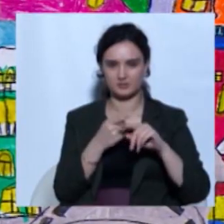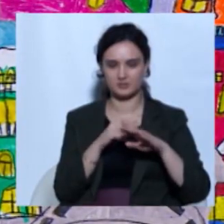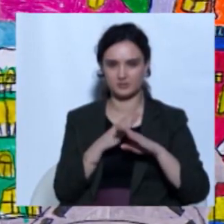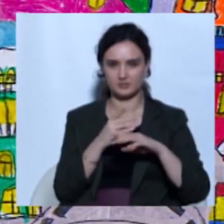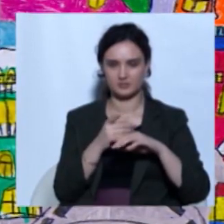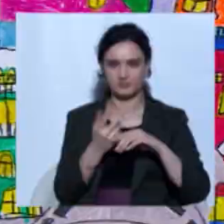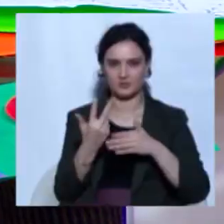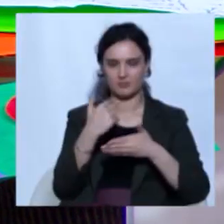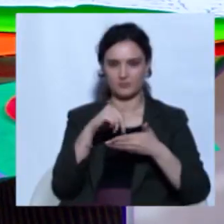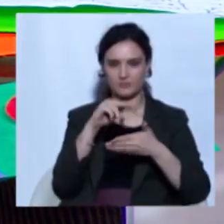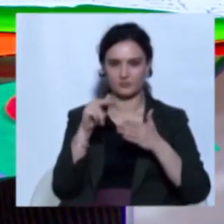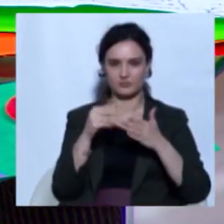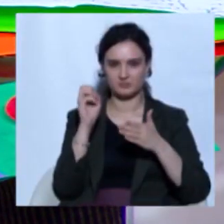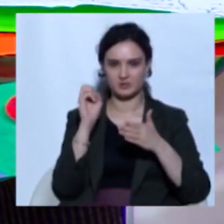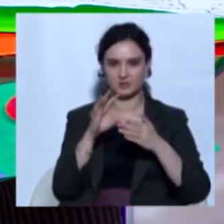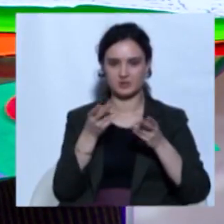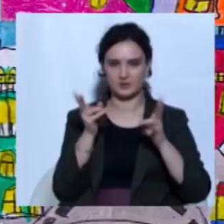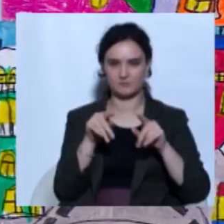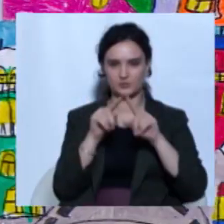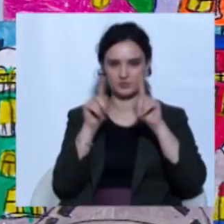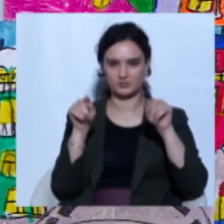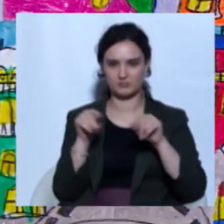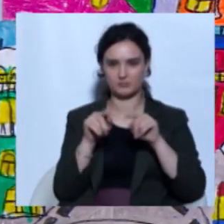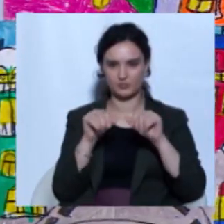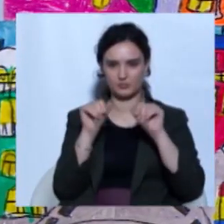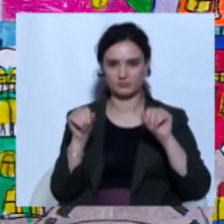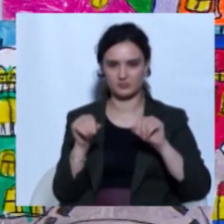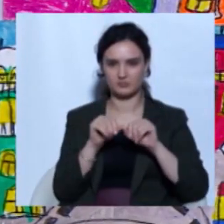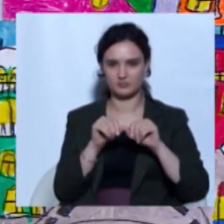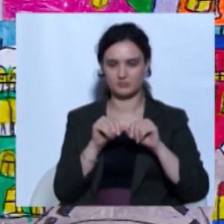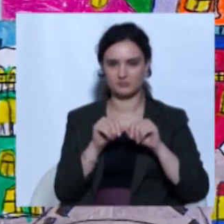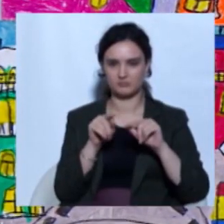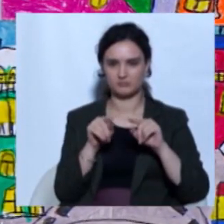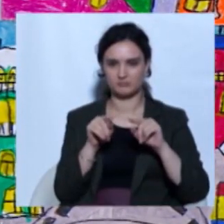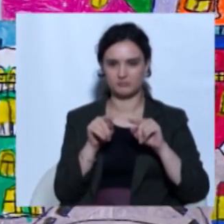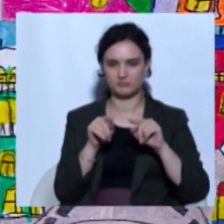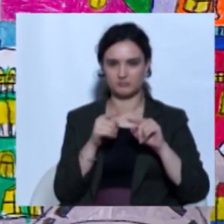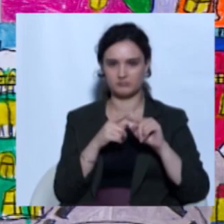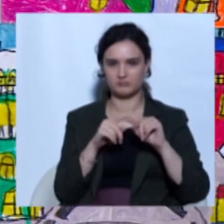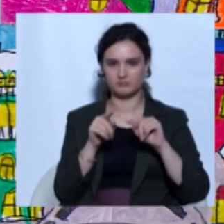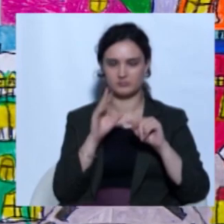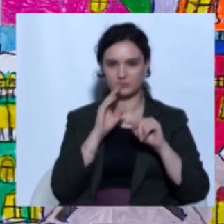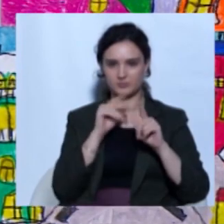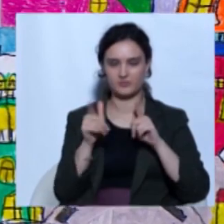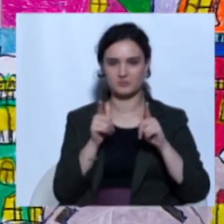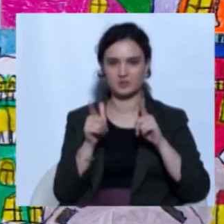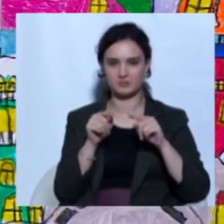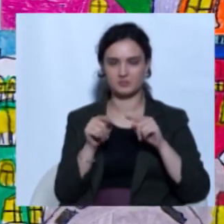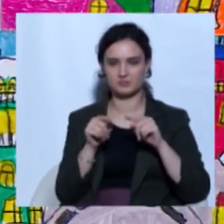ეს რო გამოვჭერით მზე, დაგვრჩა ესეთი ფორმა, რომელიც ამას როცა